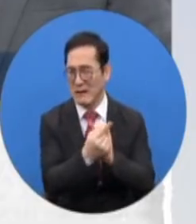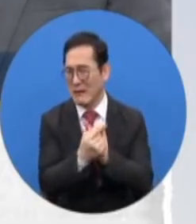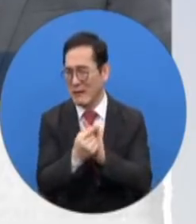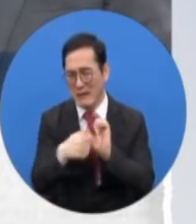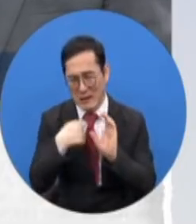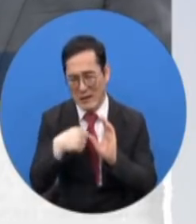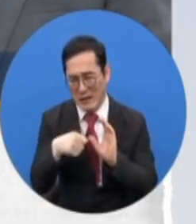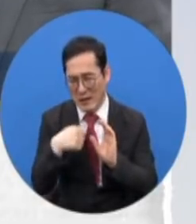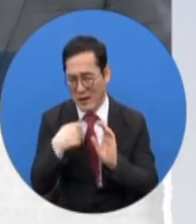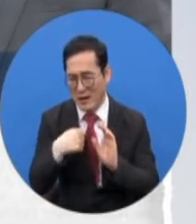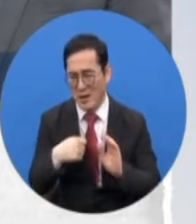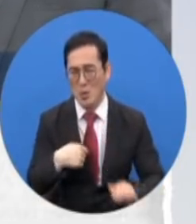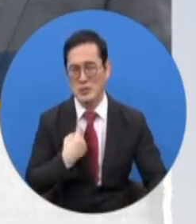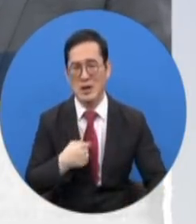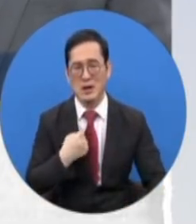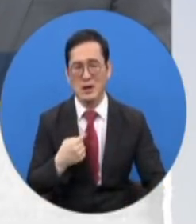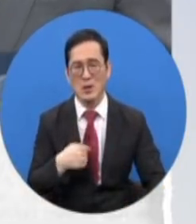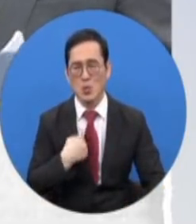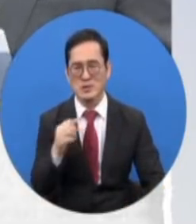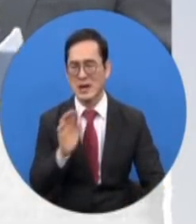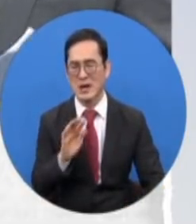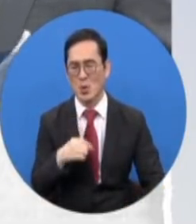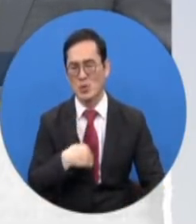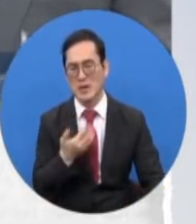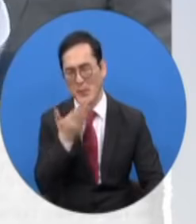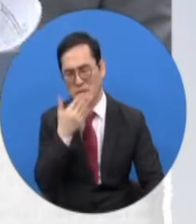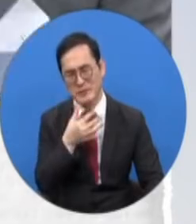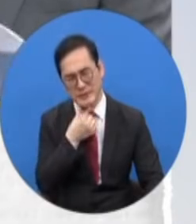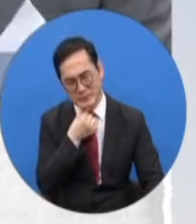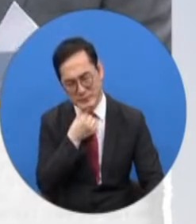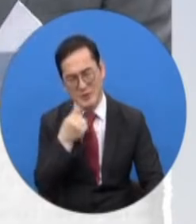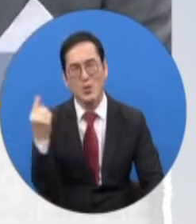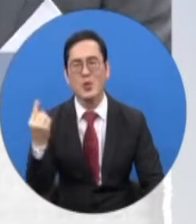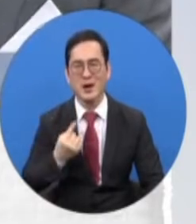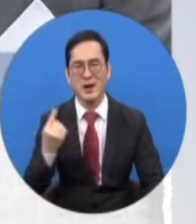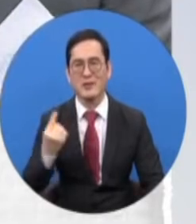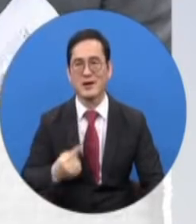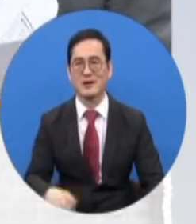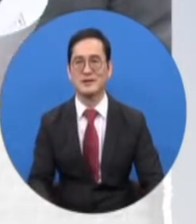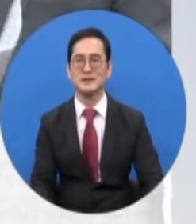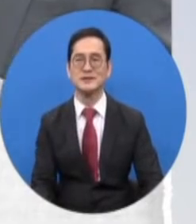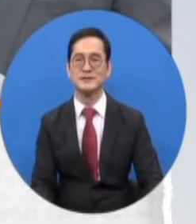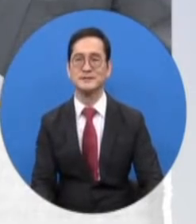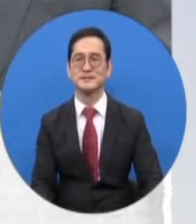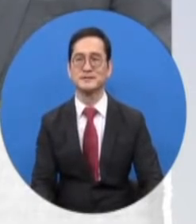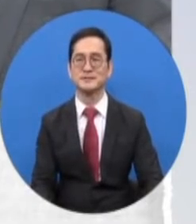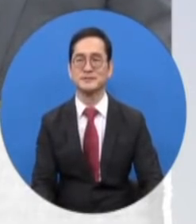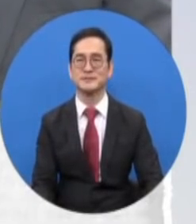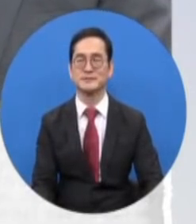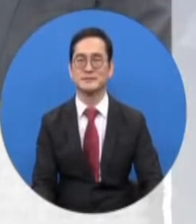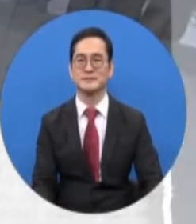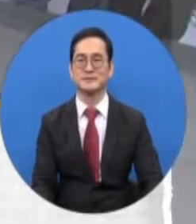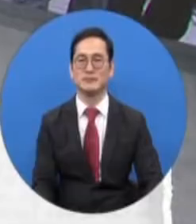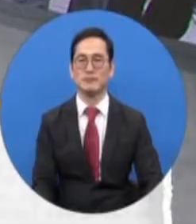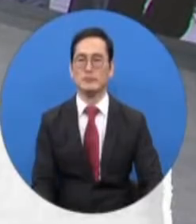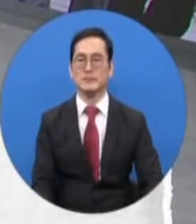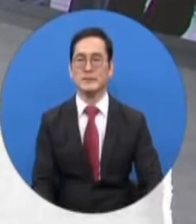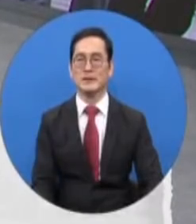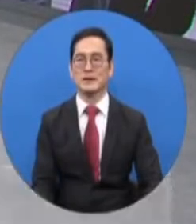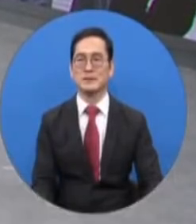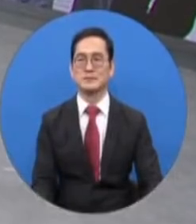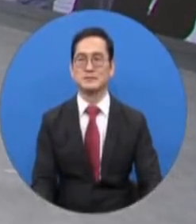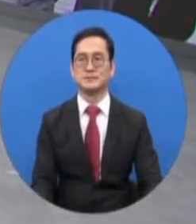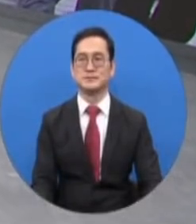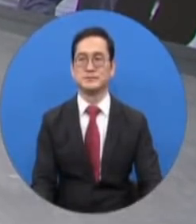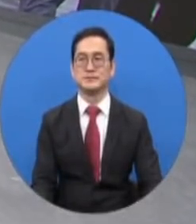하는 것은 조금 지키기 어렵지 않을까 그렇군요. 그런 생각도 있습니다. 이재명 기자, 요 산장의 사진이 많은 오늘 언론 매체들을